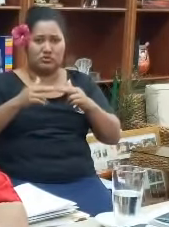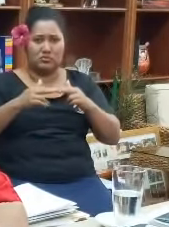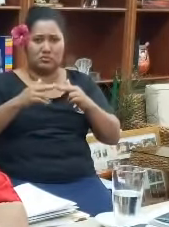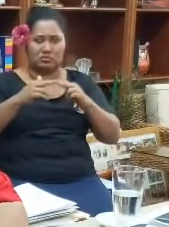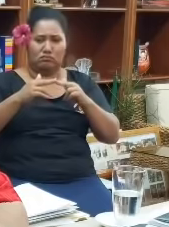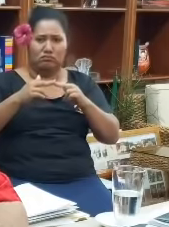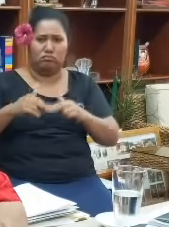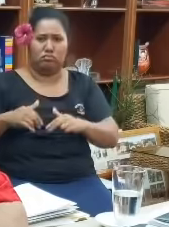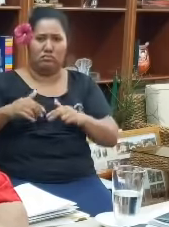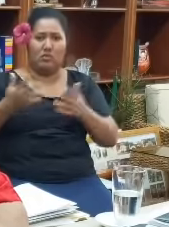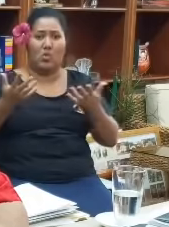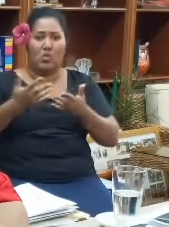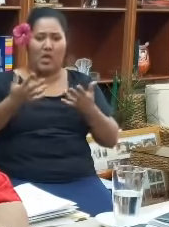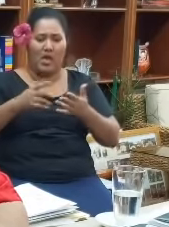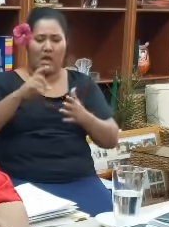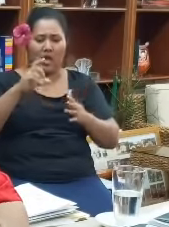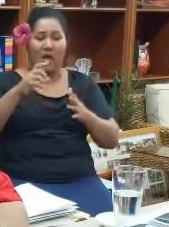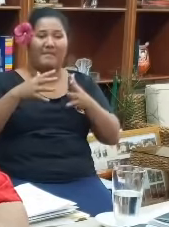e California